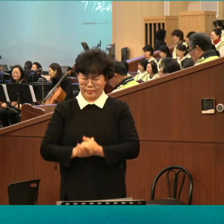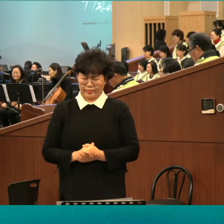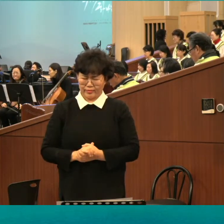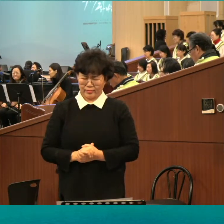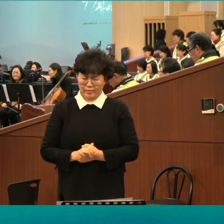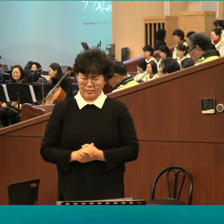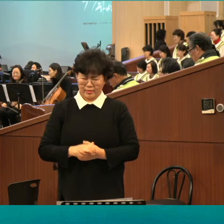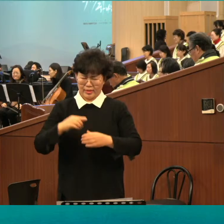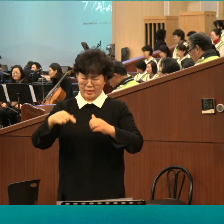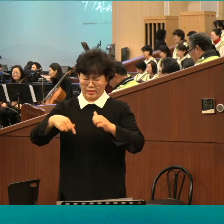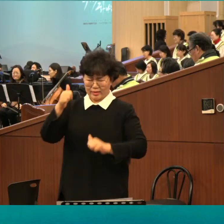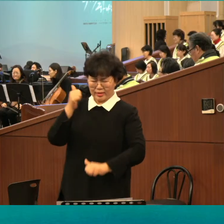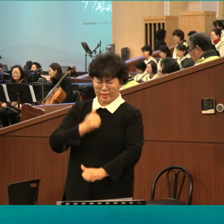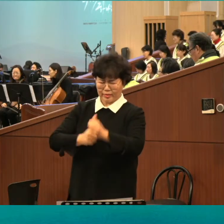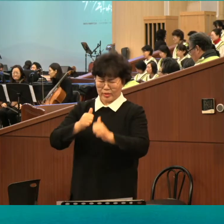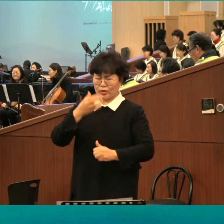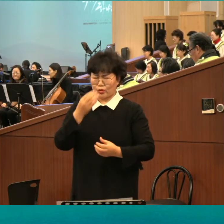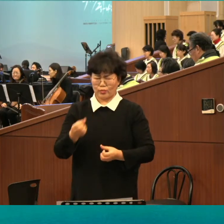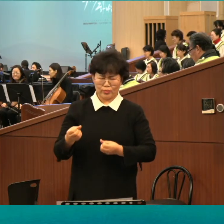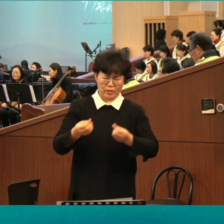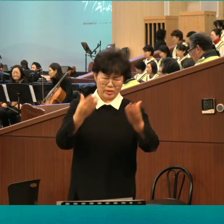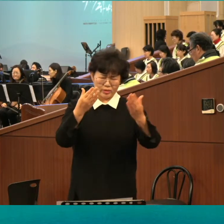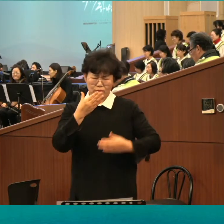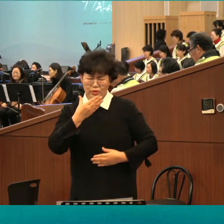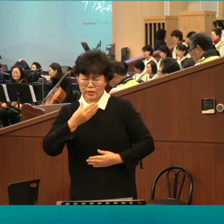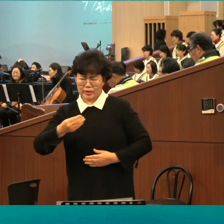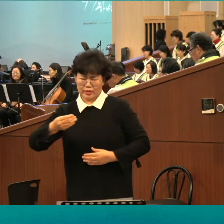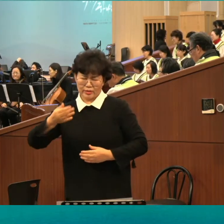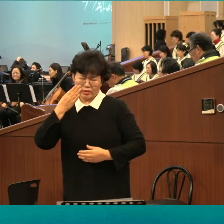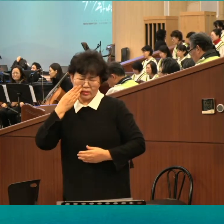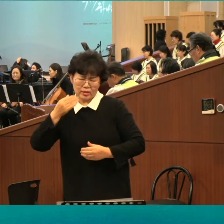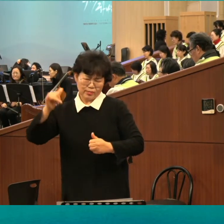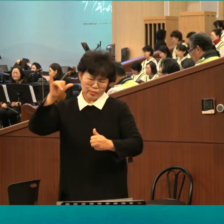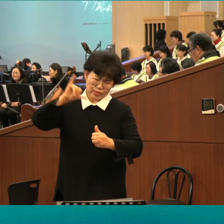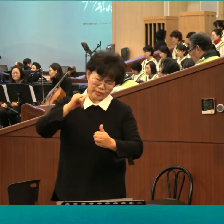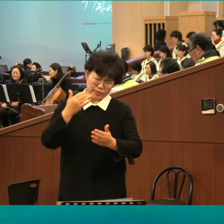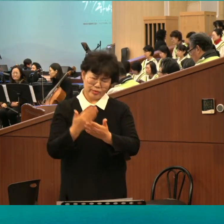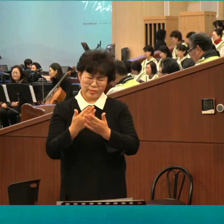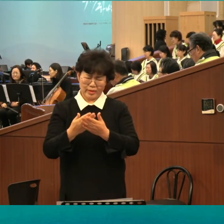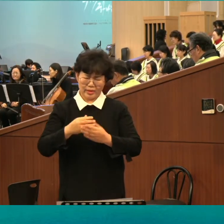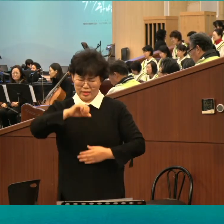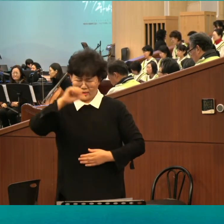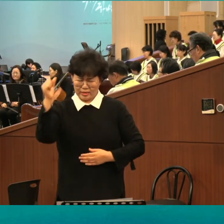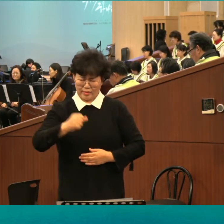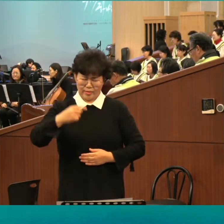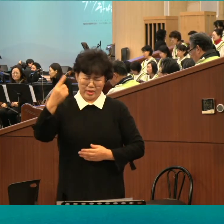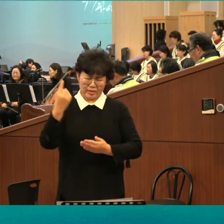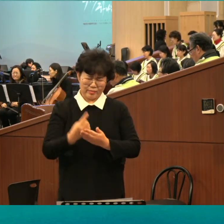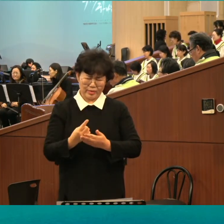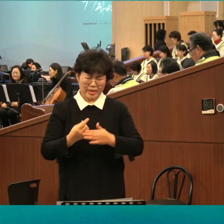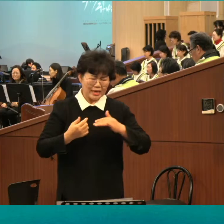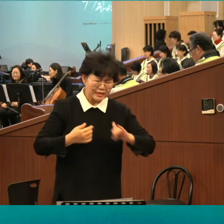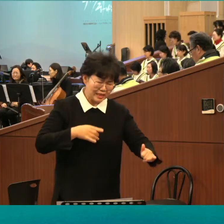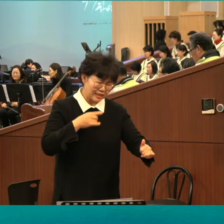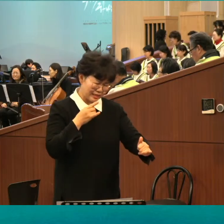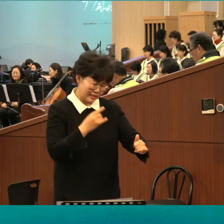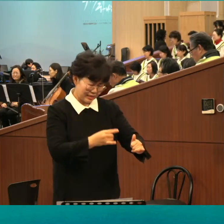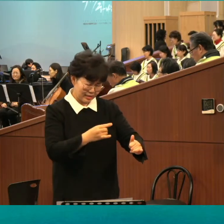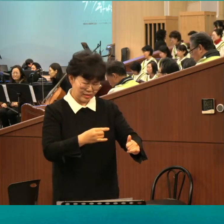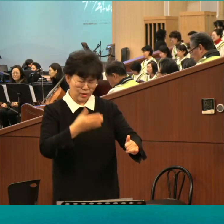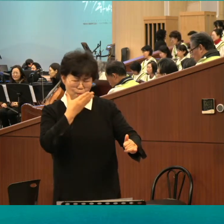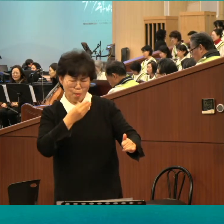우리 다음 세대들을 축복해 주시고 기름 부어 주시고 이 새벽에도 나온 귀한 생명들 가운데 복의 복을